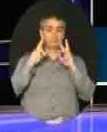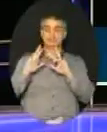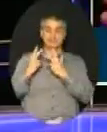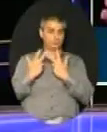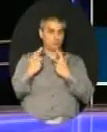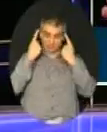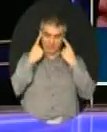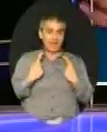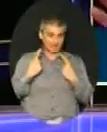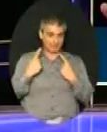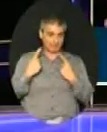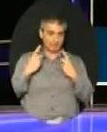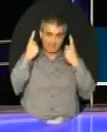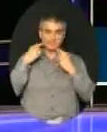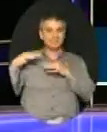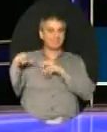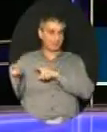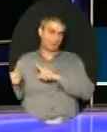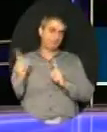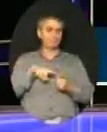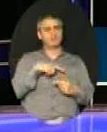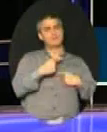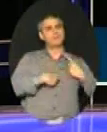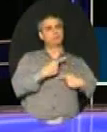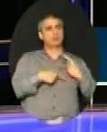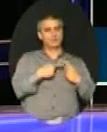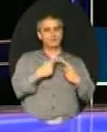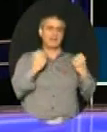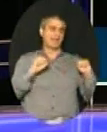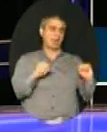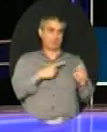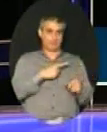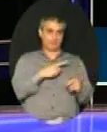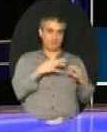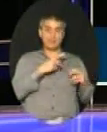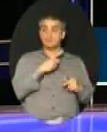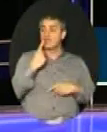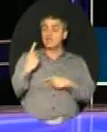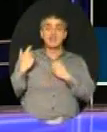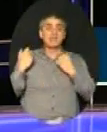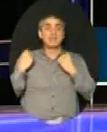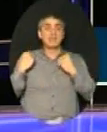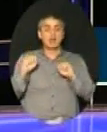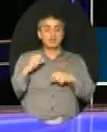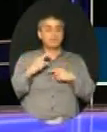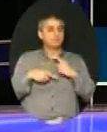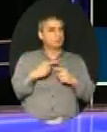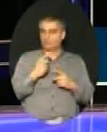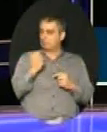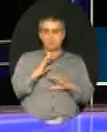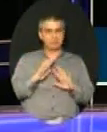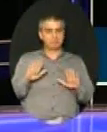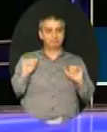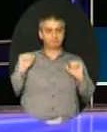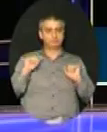הציבור החרדי שבוחר, החרדי ספרדי, והציבור המסורתי קו נטוי חילוני. הציבור המסורתי חילוני בבחירות הללו, כמעט